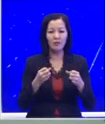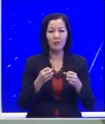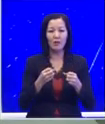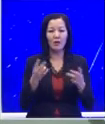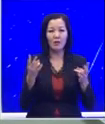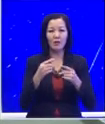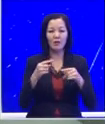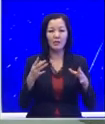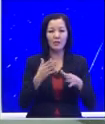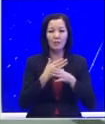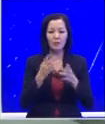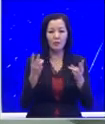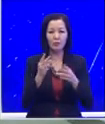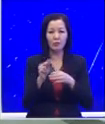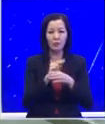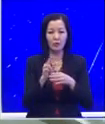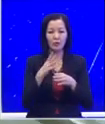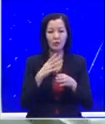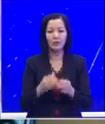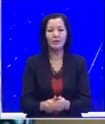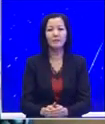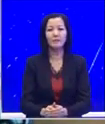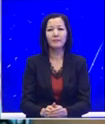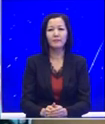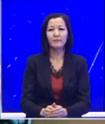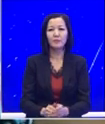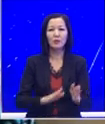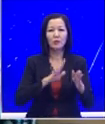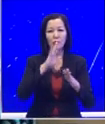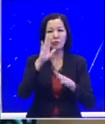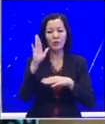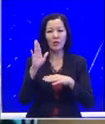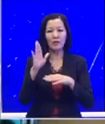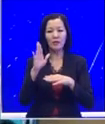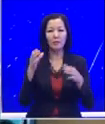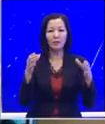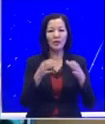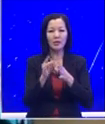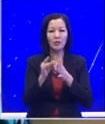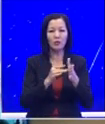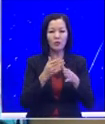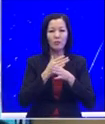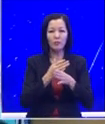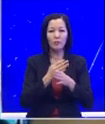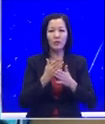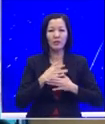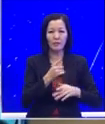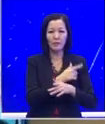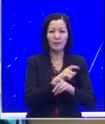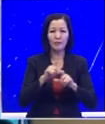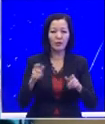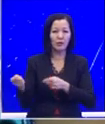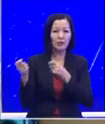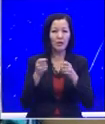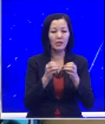нуждаются в разной степени помощи. С утра бригадами скорой помощи к нам в клинику было